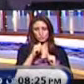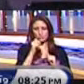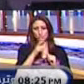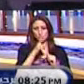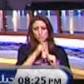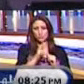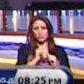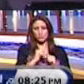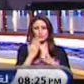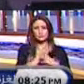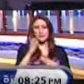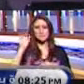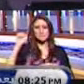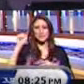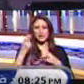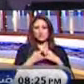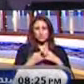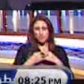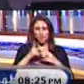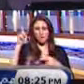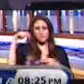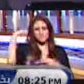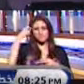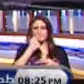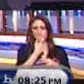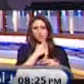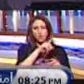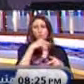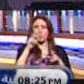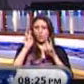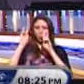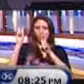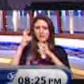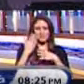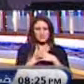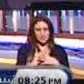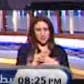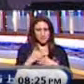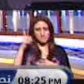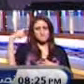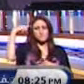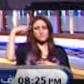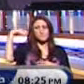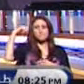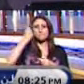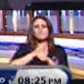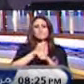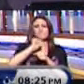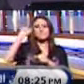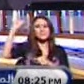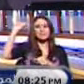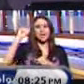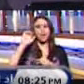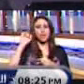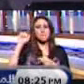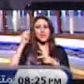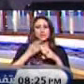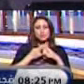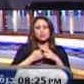من جعل نظام الحكم في مصر نظاما مختلطا إلى جعله نظاما برلمانيا فقط، وغل يد